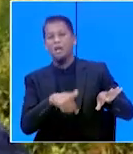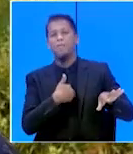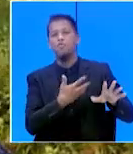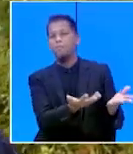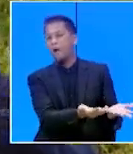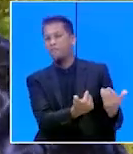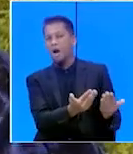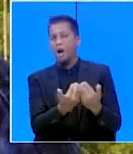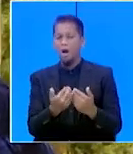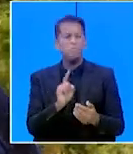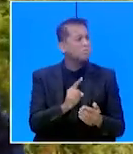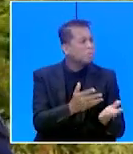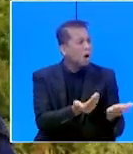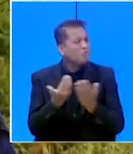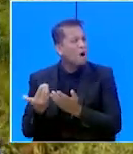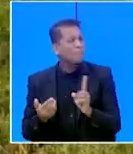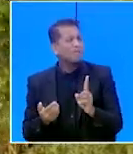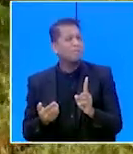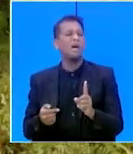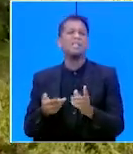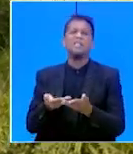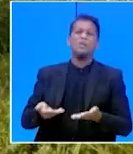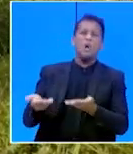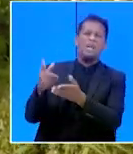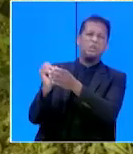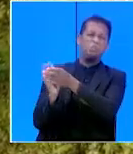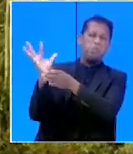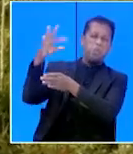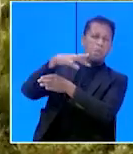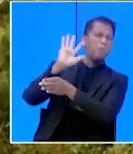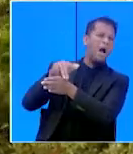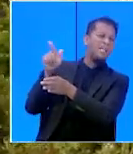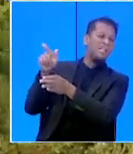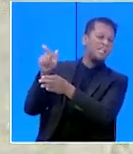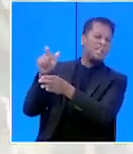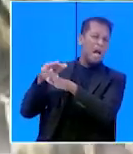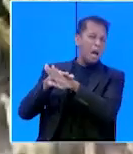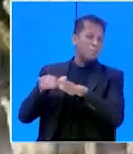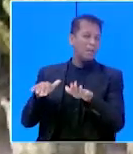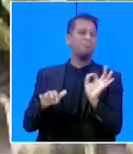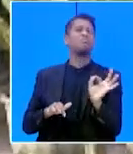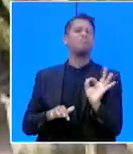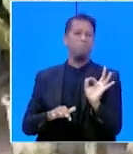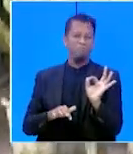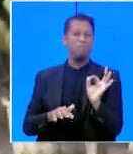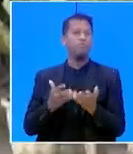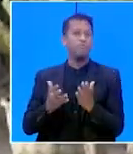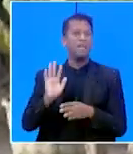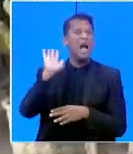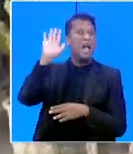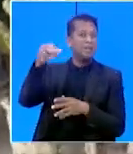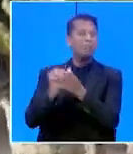karena gimana ya, Mas? Kondisinya tidak memungkinkan lagi, Mas. Takut erupsi lagi? Iya, takutnya erupsi lagi.